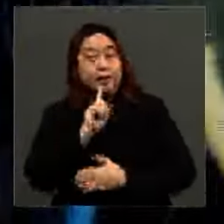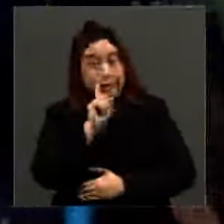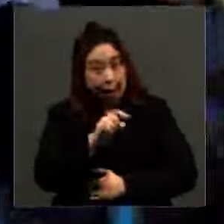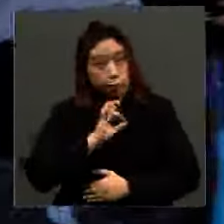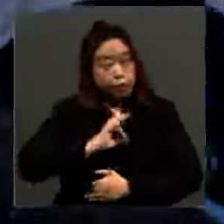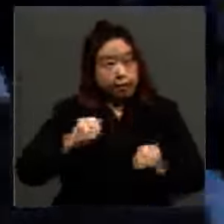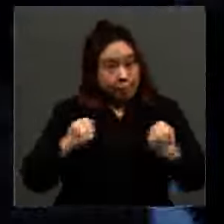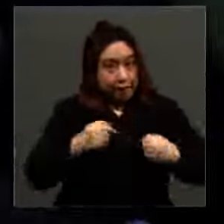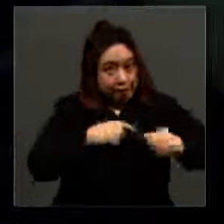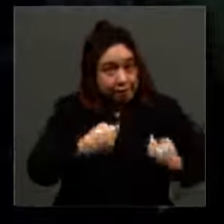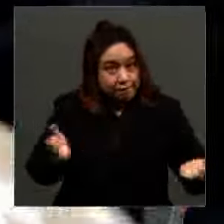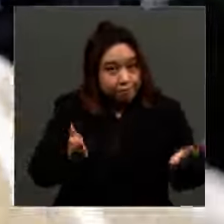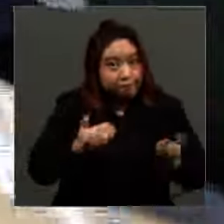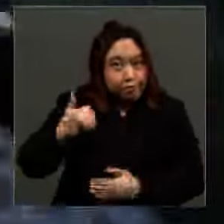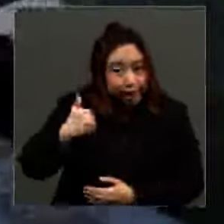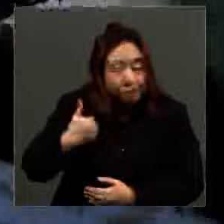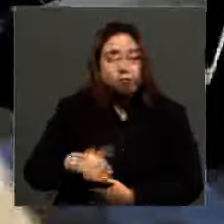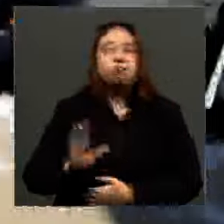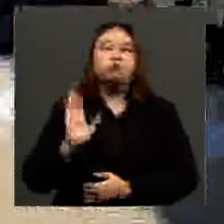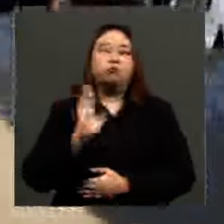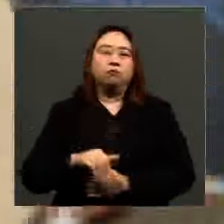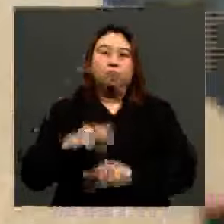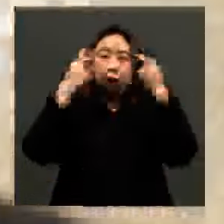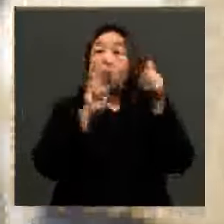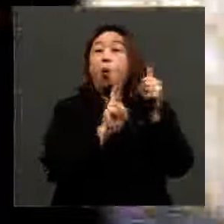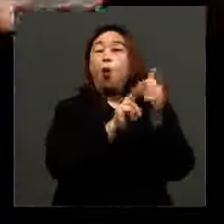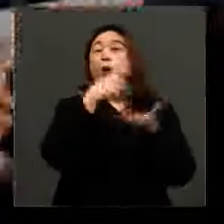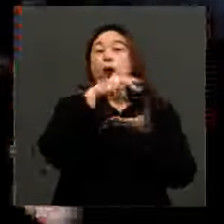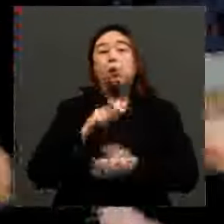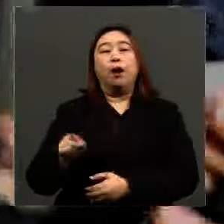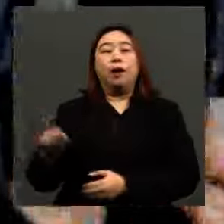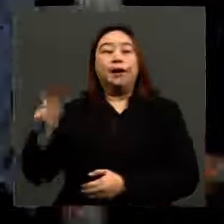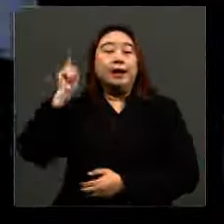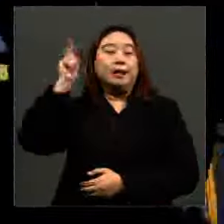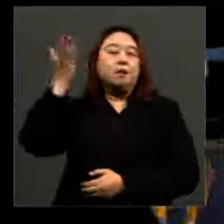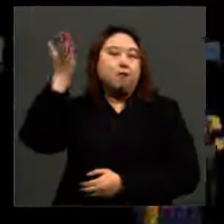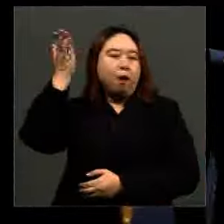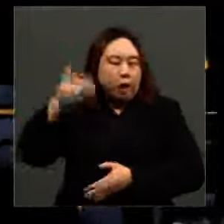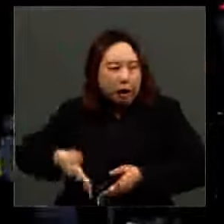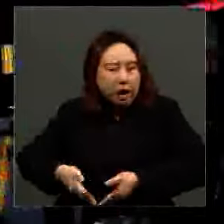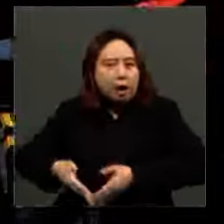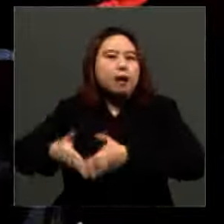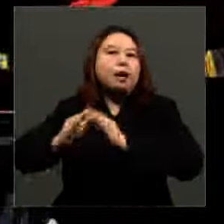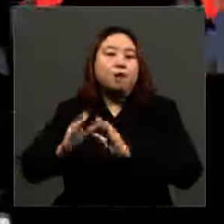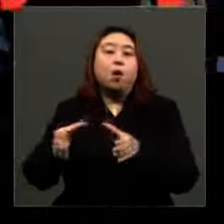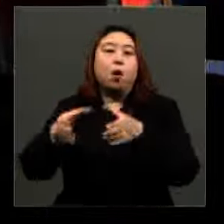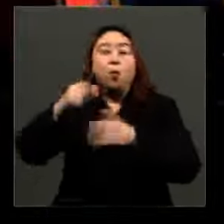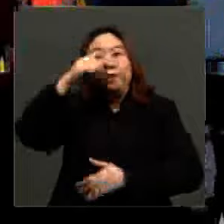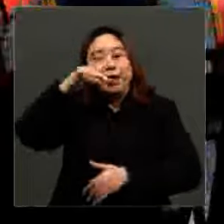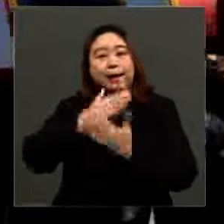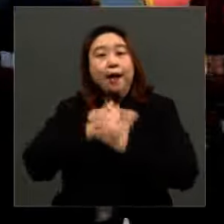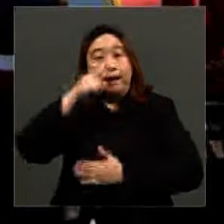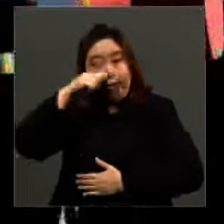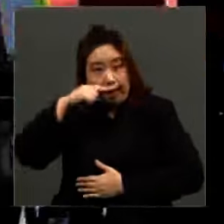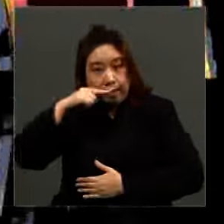ภูมิธรรมกล่าวว่านายทักษิณเป็นอดีตคนที่ริเริ่มและก่อตั้งพรรคไทยรักไทยมีพัฒนาการมา